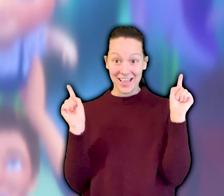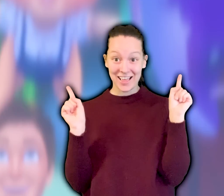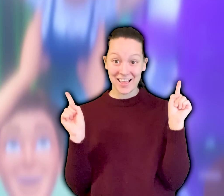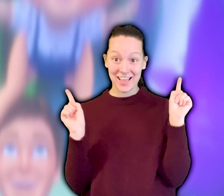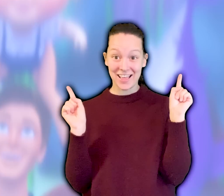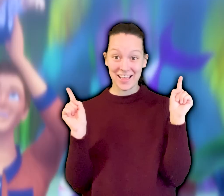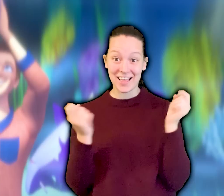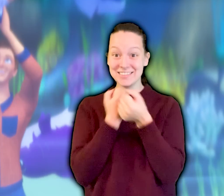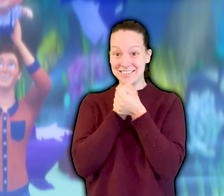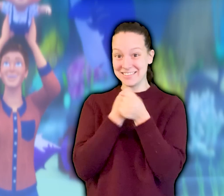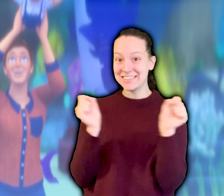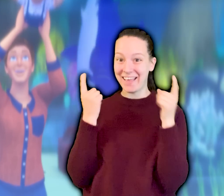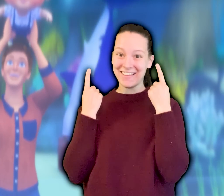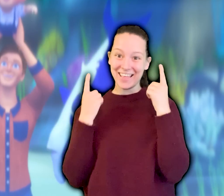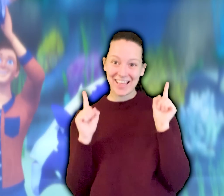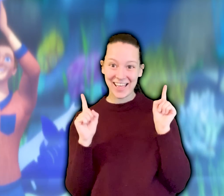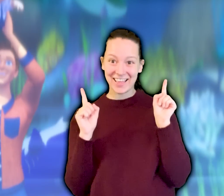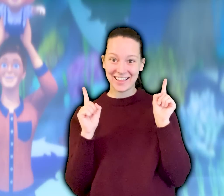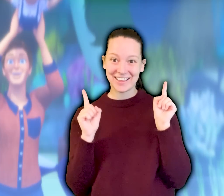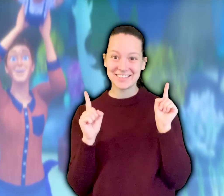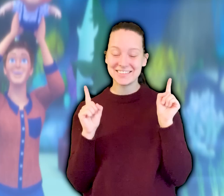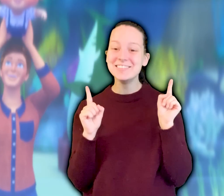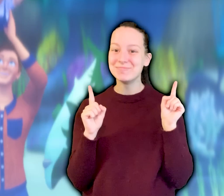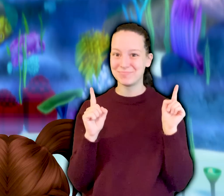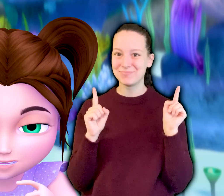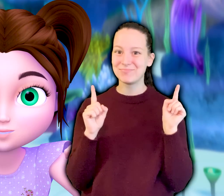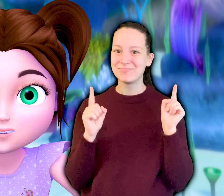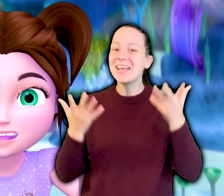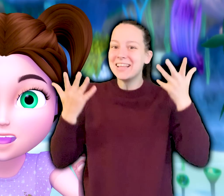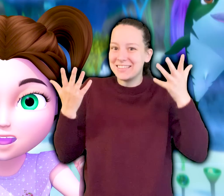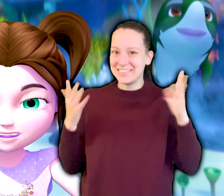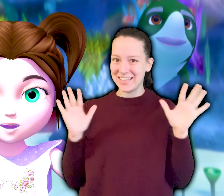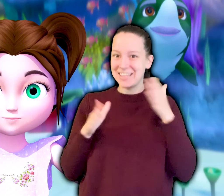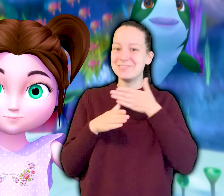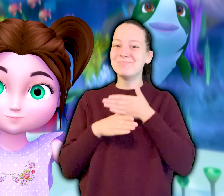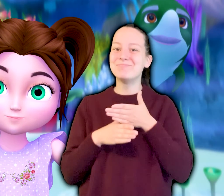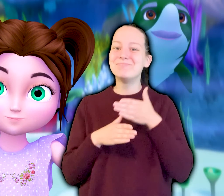も生きてる、